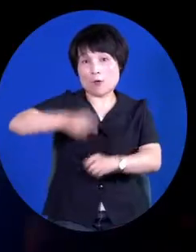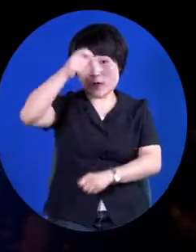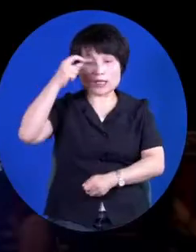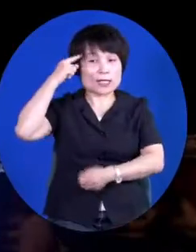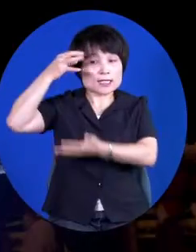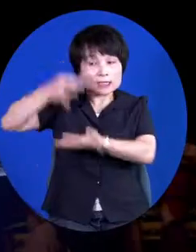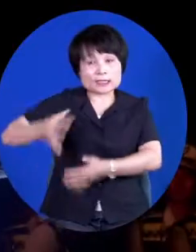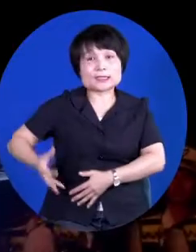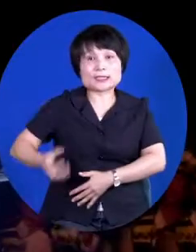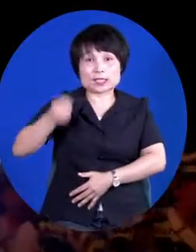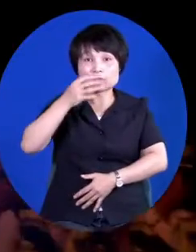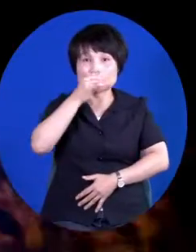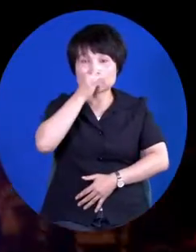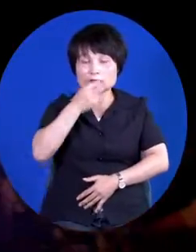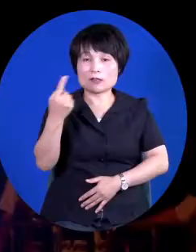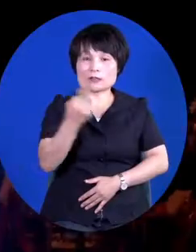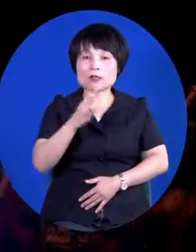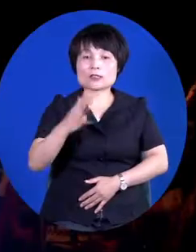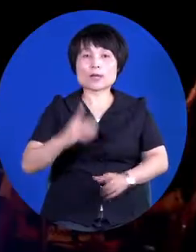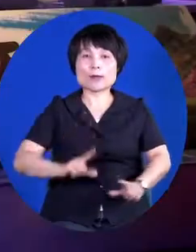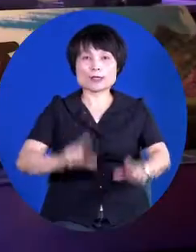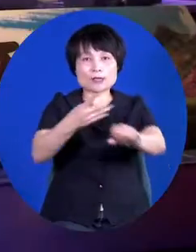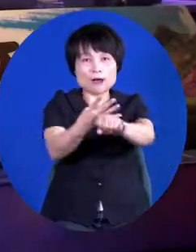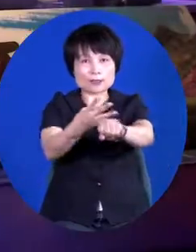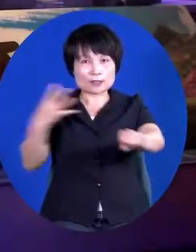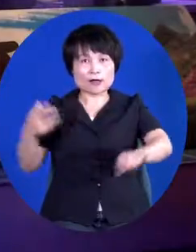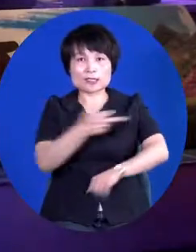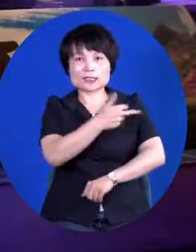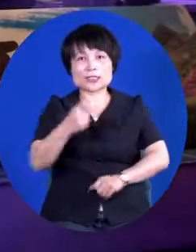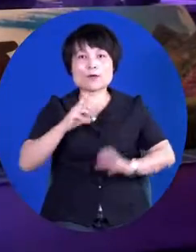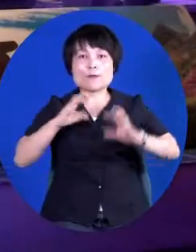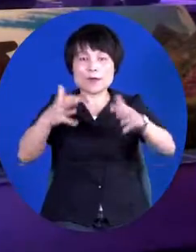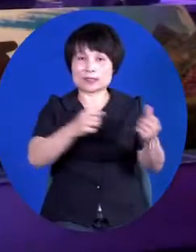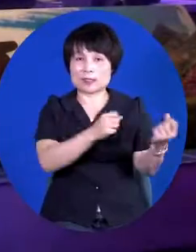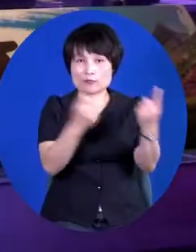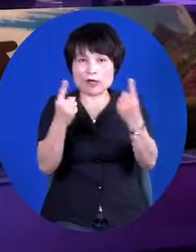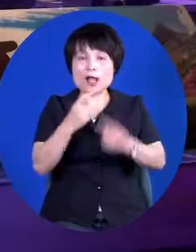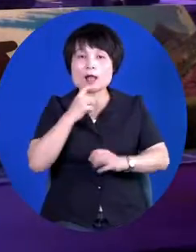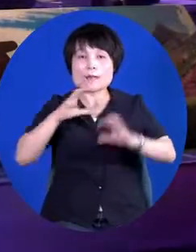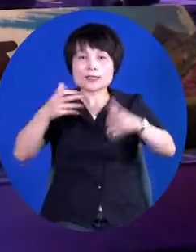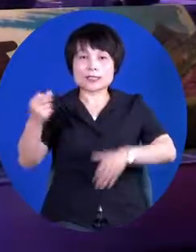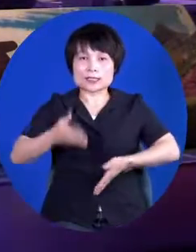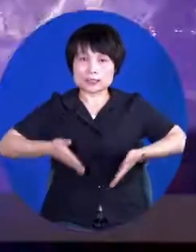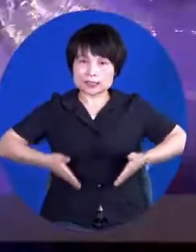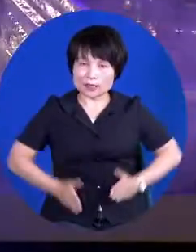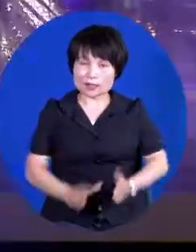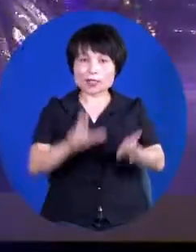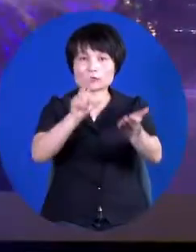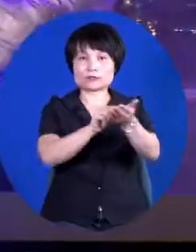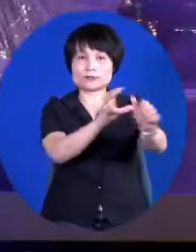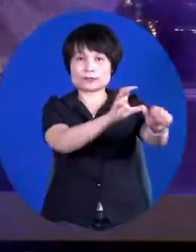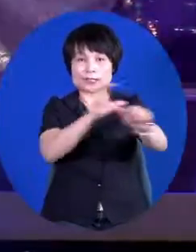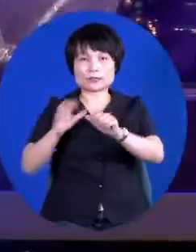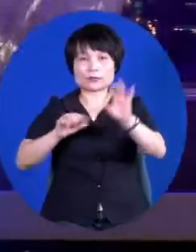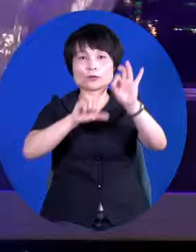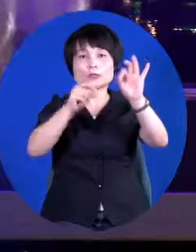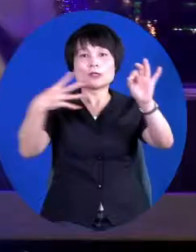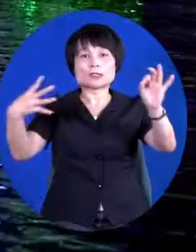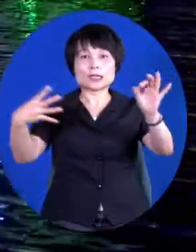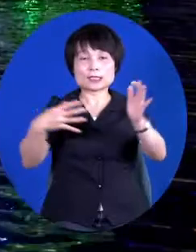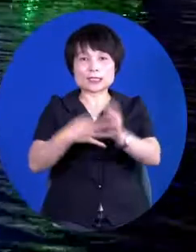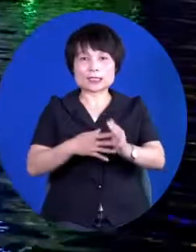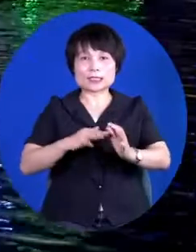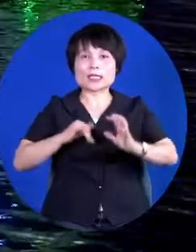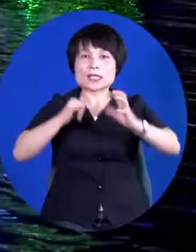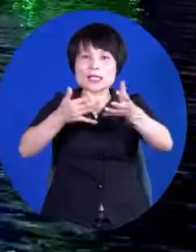가치 조명에 역점을 두고 1400년 전 대백제의 부활, 백제에 다시 태어나다라는 주제로 오는 10월